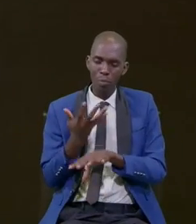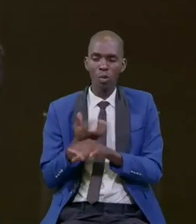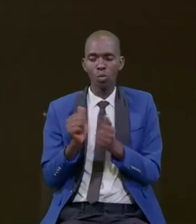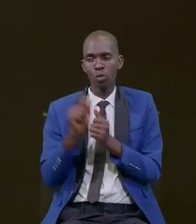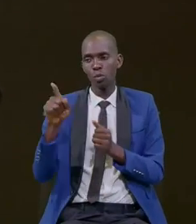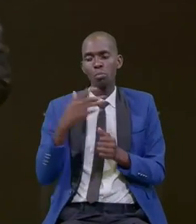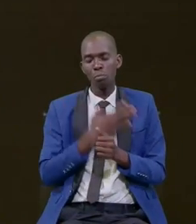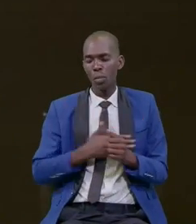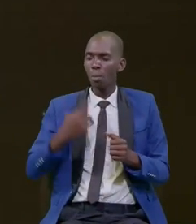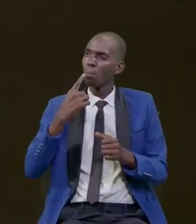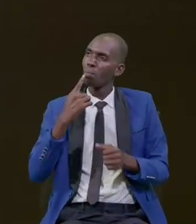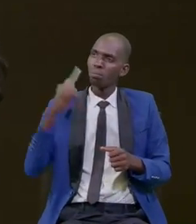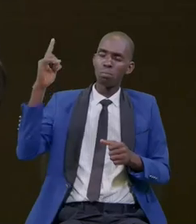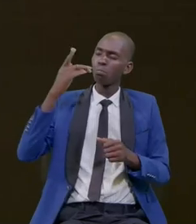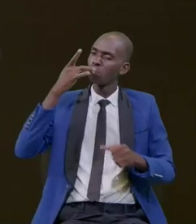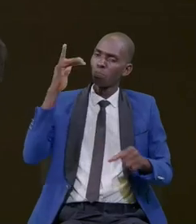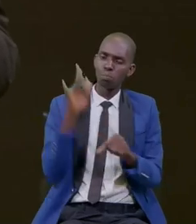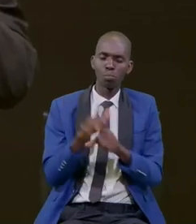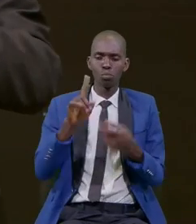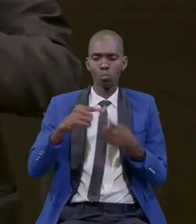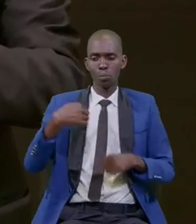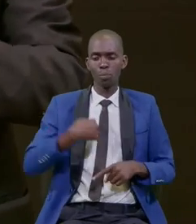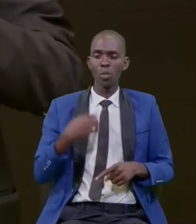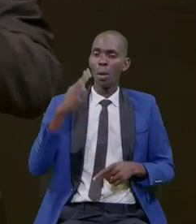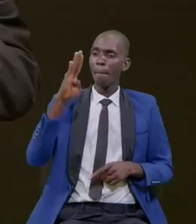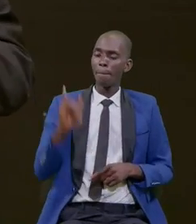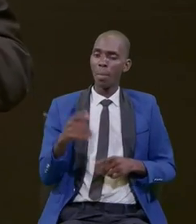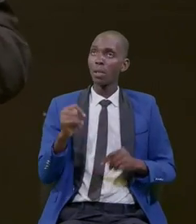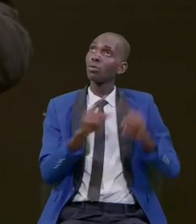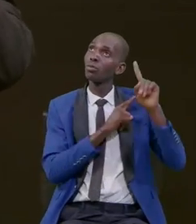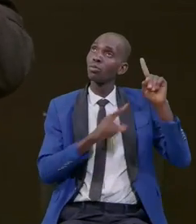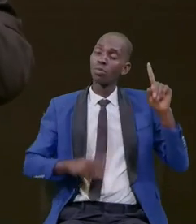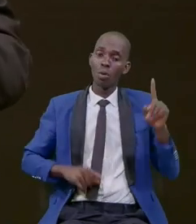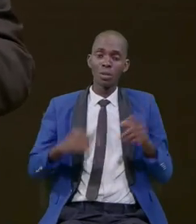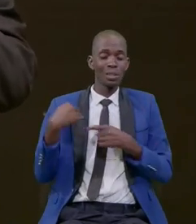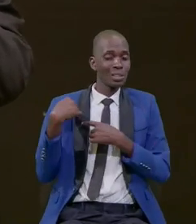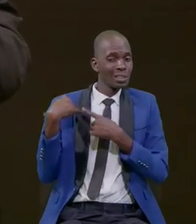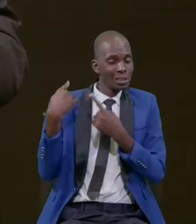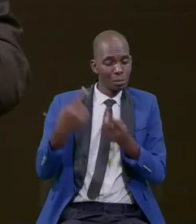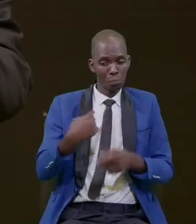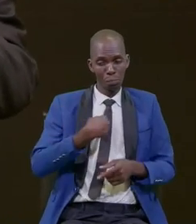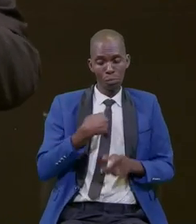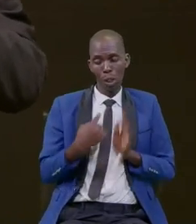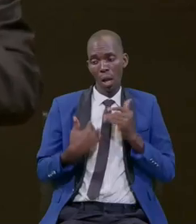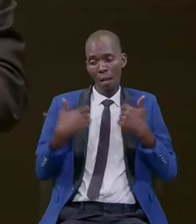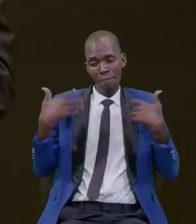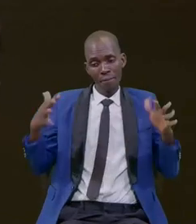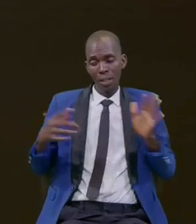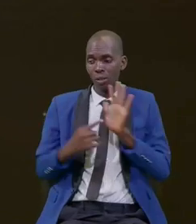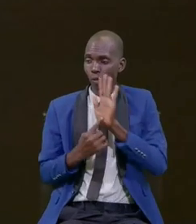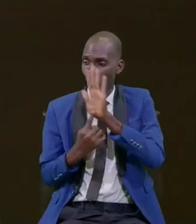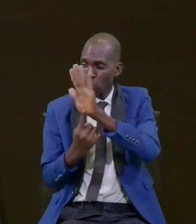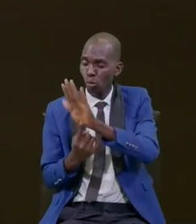jurez-moi par l'Éternel que vous aurez pour moi, pour la maison de mon Père,